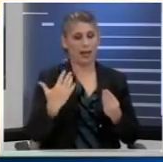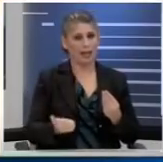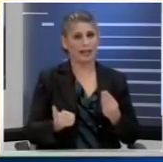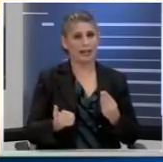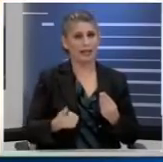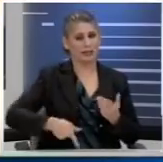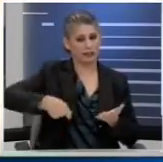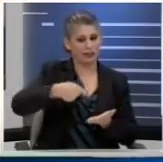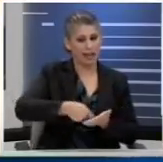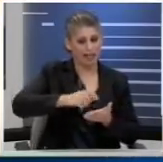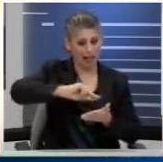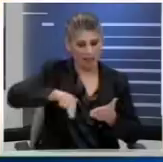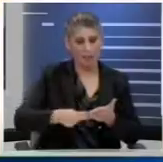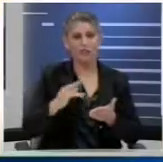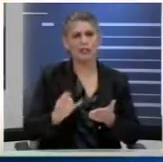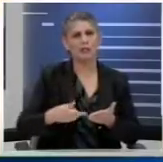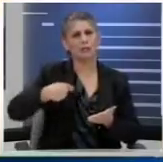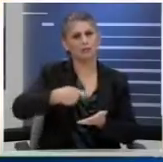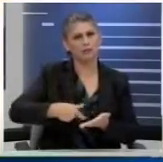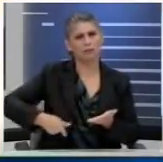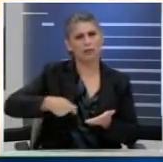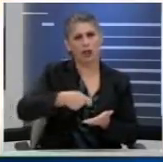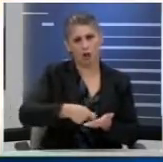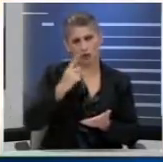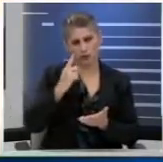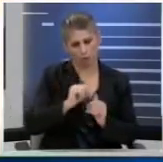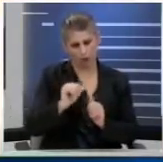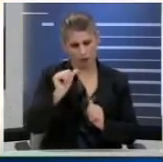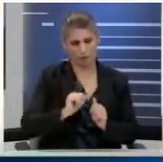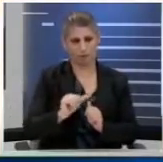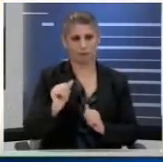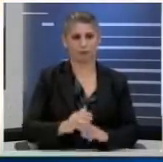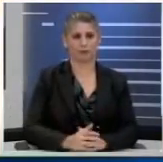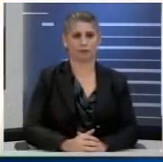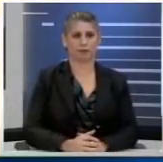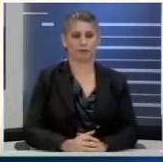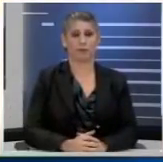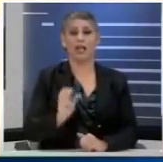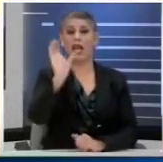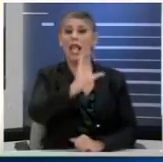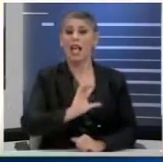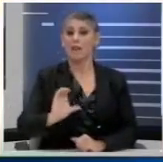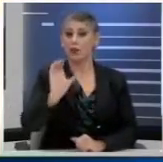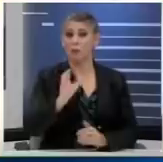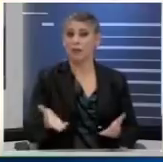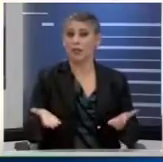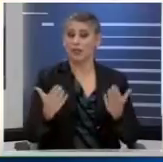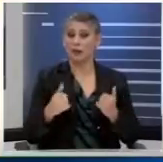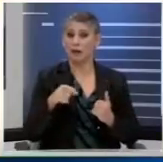τέλη εγγραφής είτε δίδακτρα. Στην Ευρώπη λοιπόν δεν υπάρχει